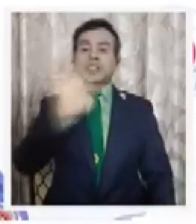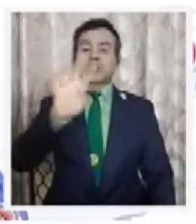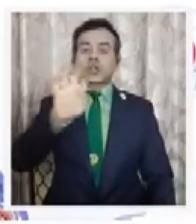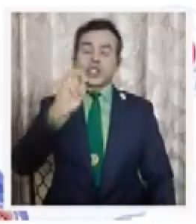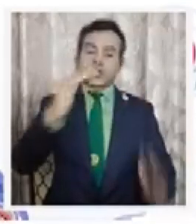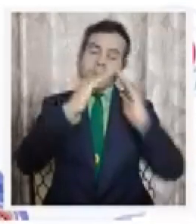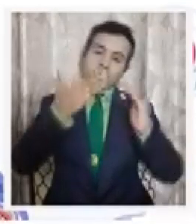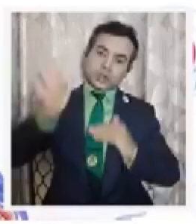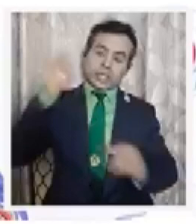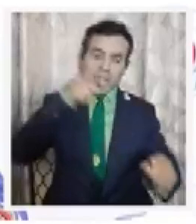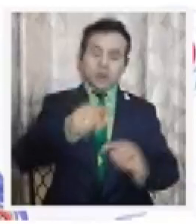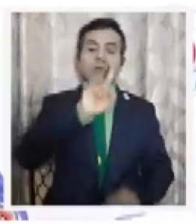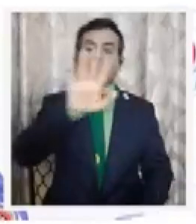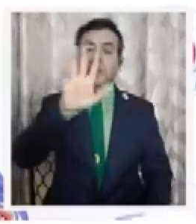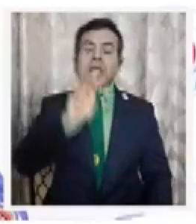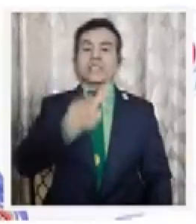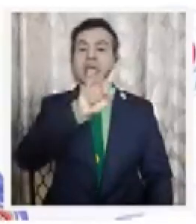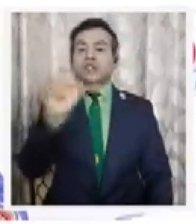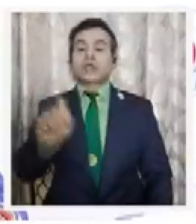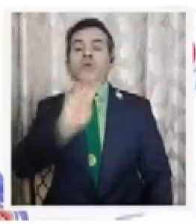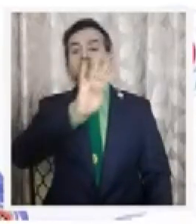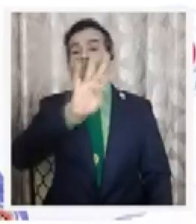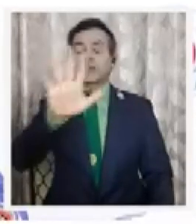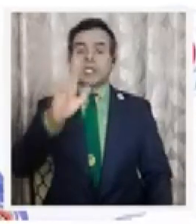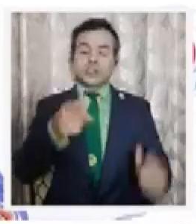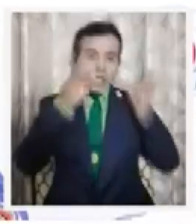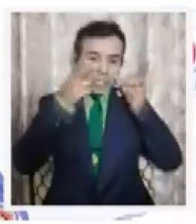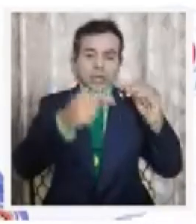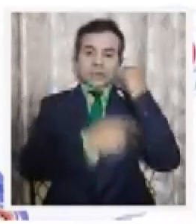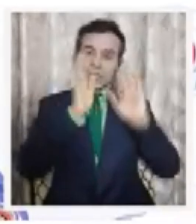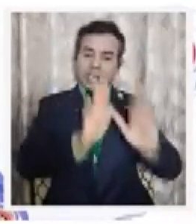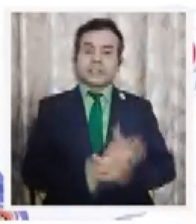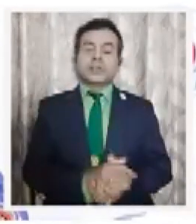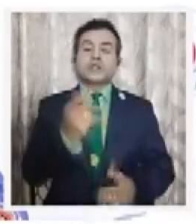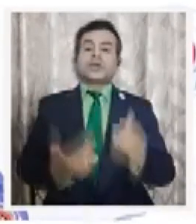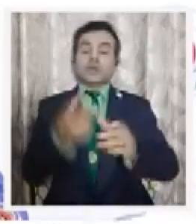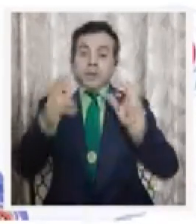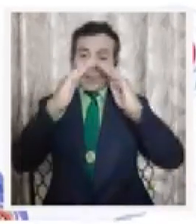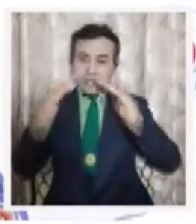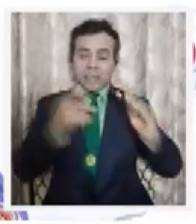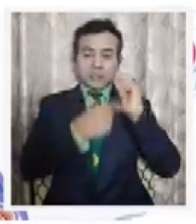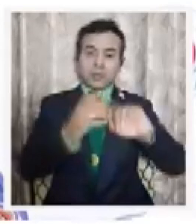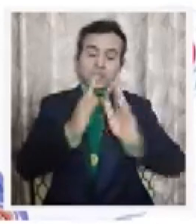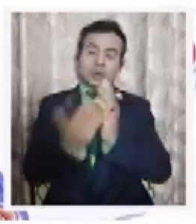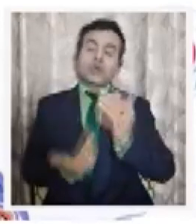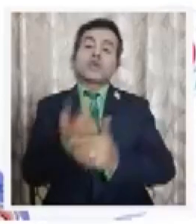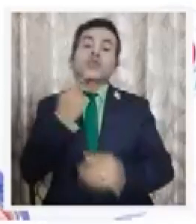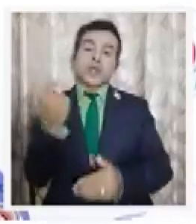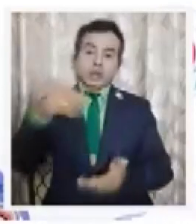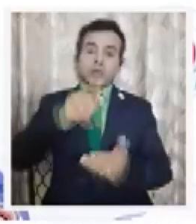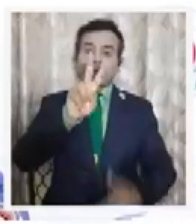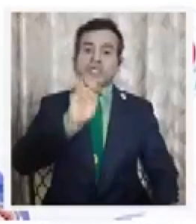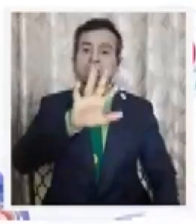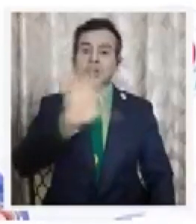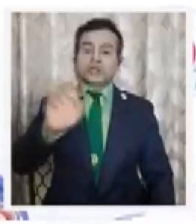26,587 জন এবং এ পর্যন্ত ছাড় পেয়েছেন 11,440 জন। বর্তমানে আইসোলেশনে আছেন 15,145 জন।